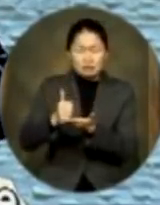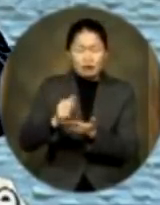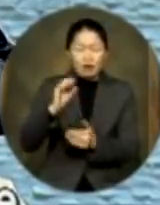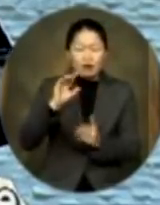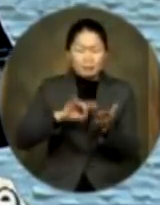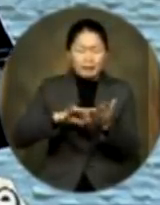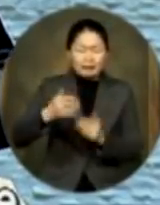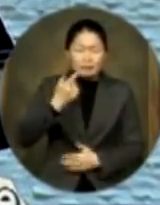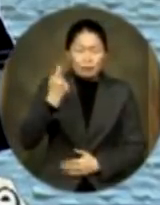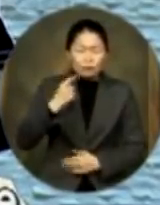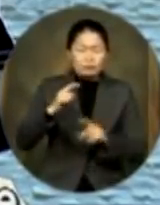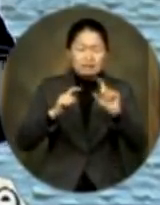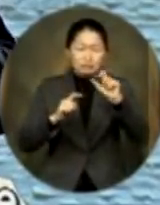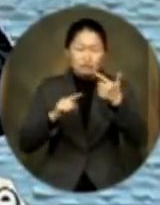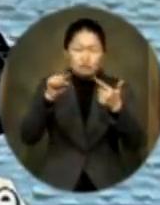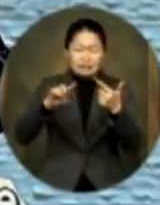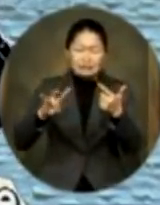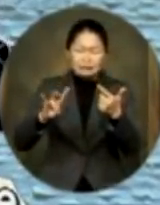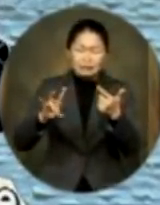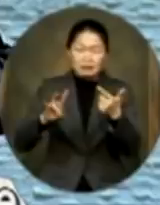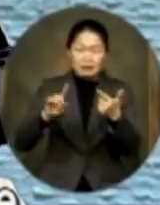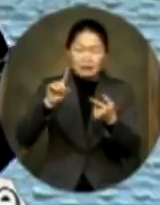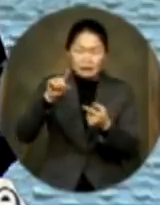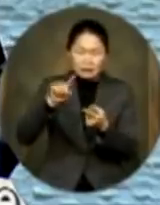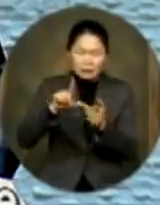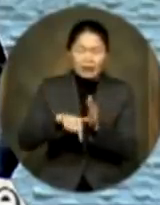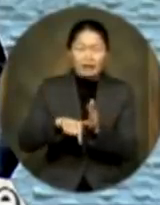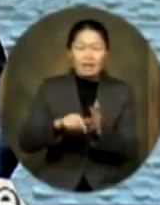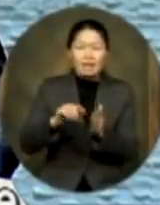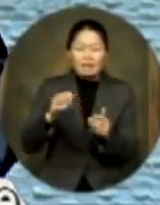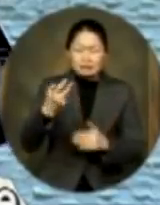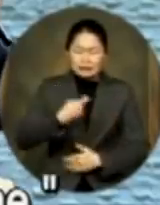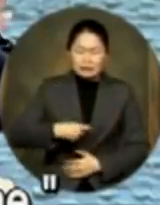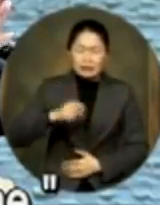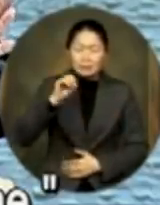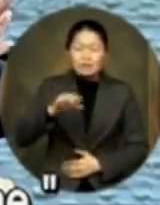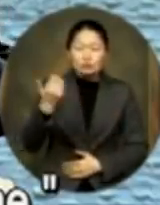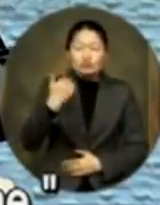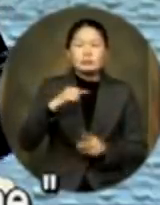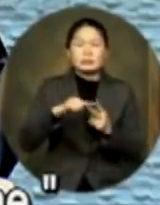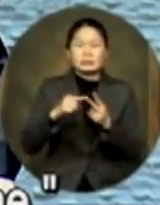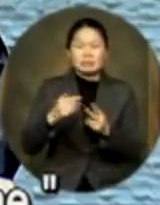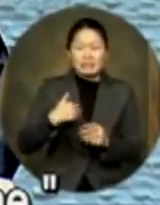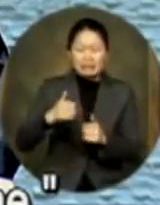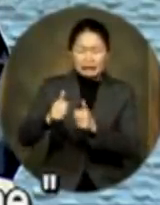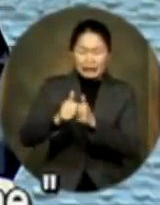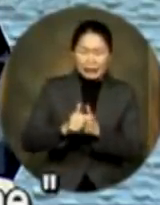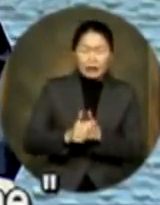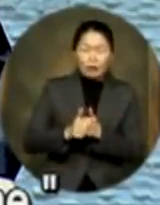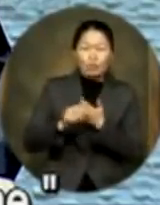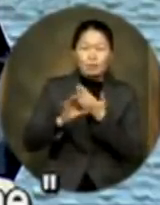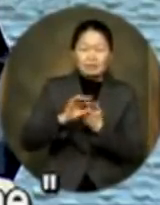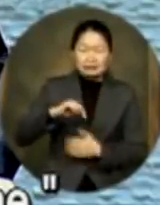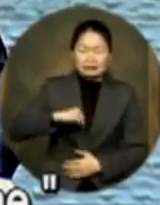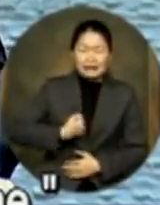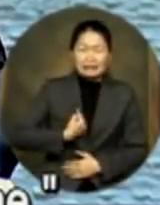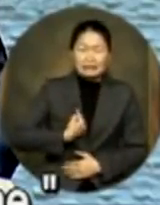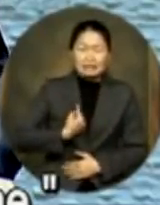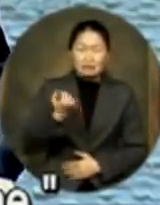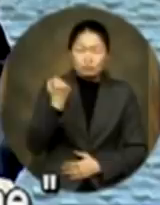16장 24절 돼 이에 제자들에게 이르시되 누구든지 나를 따라오려거든 자기를 부인하고